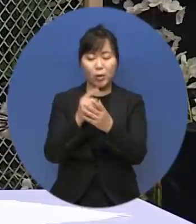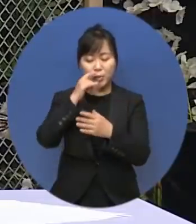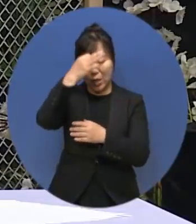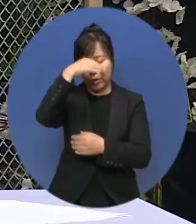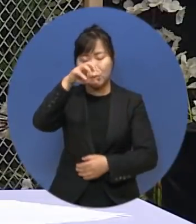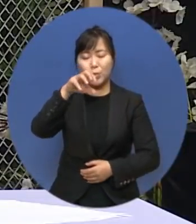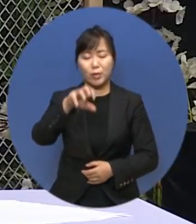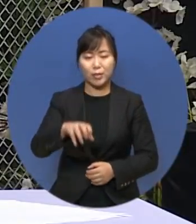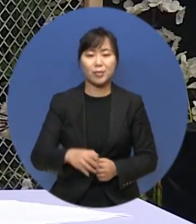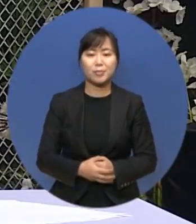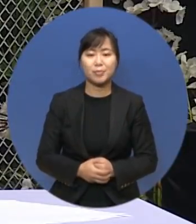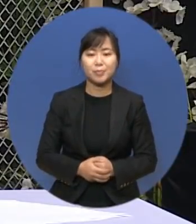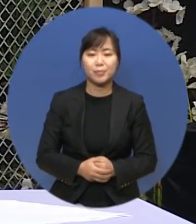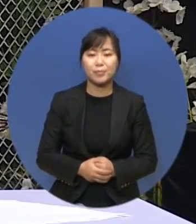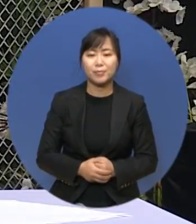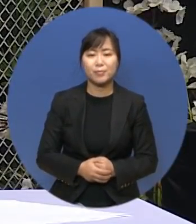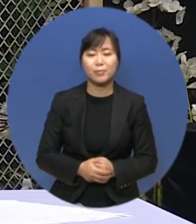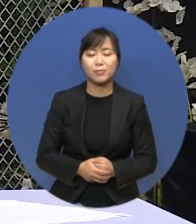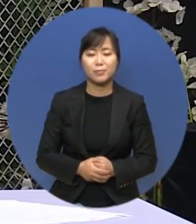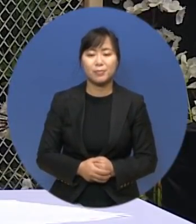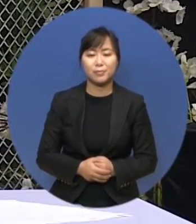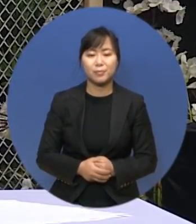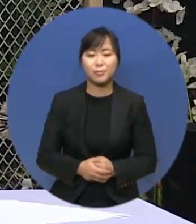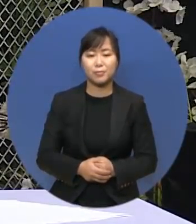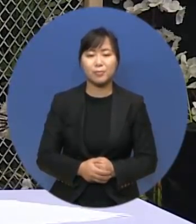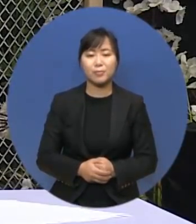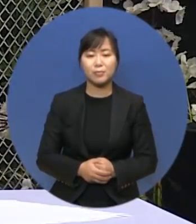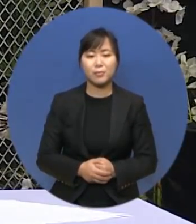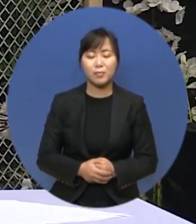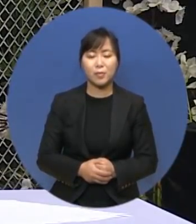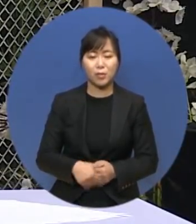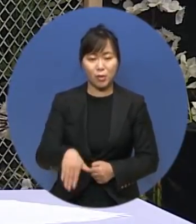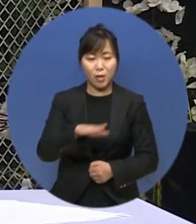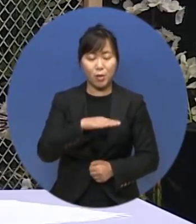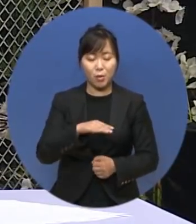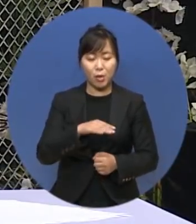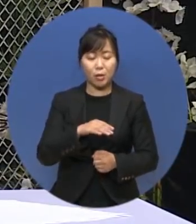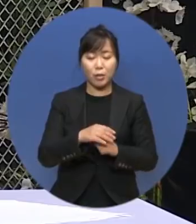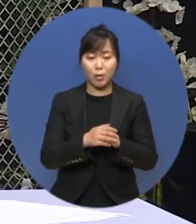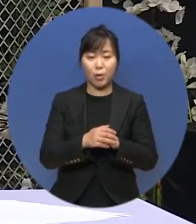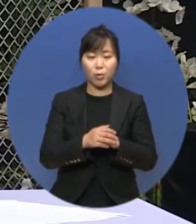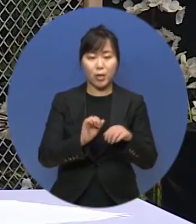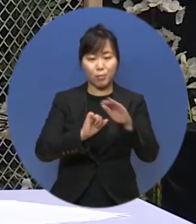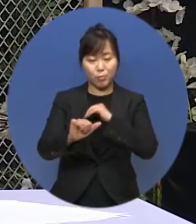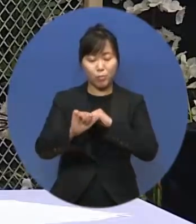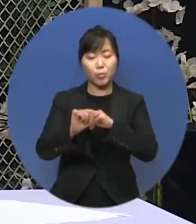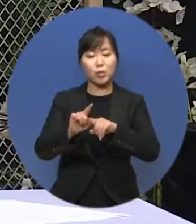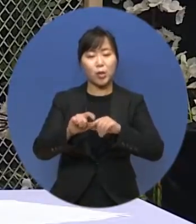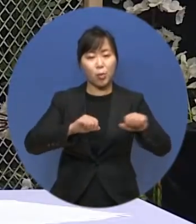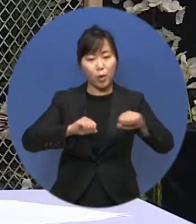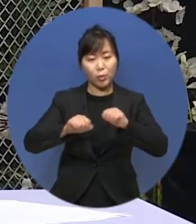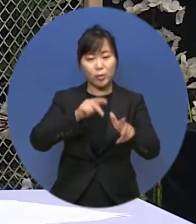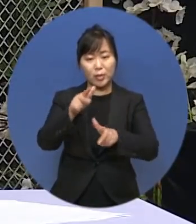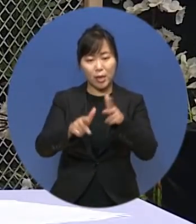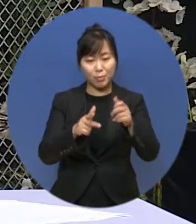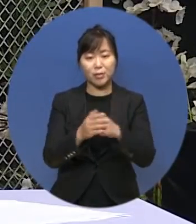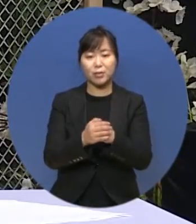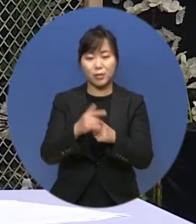종합 예술 공간입니다. 저희 이제 주된 활동 그